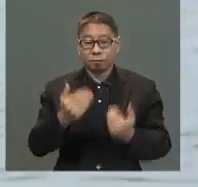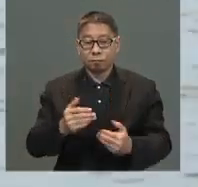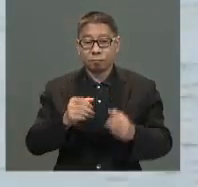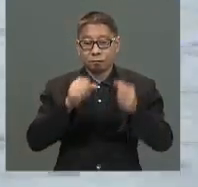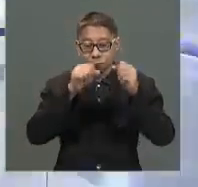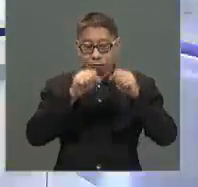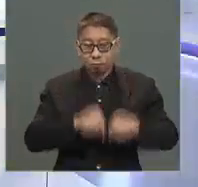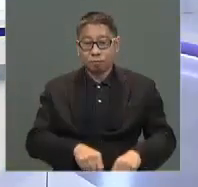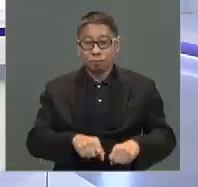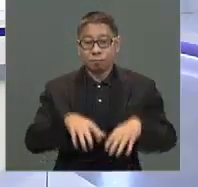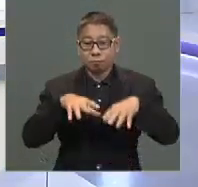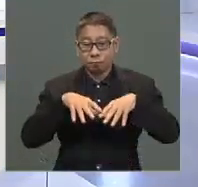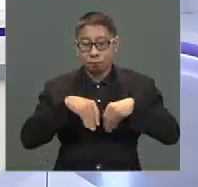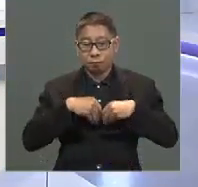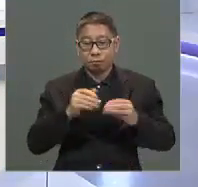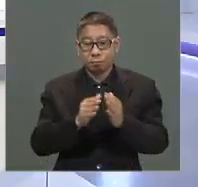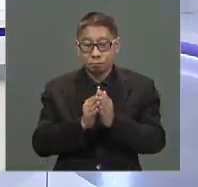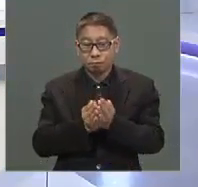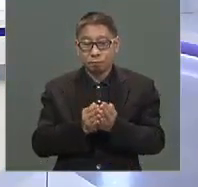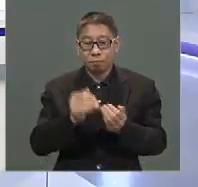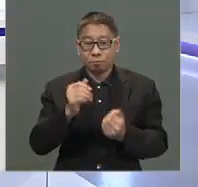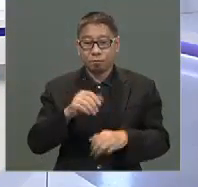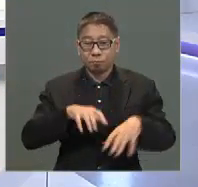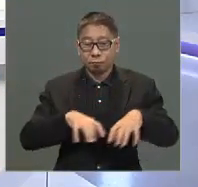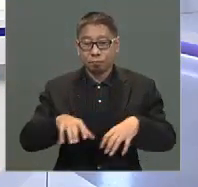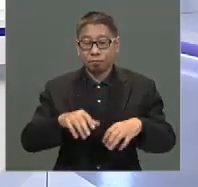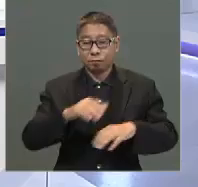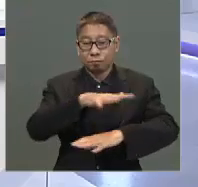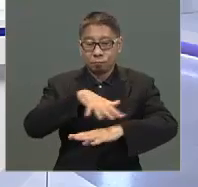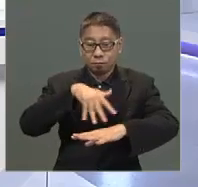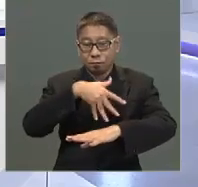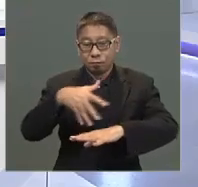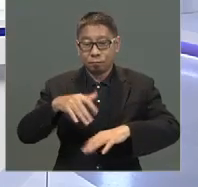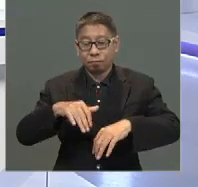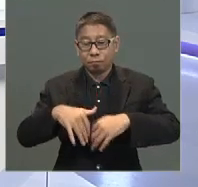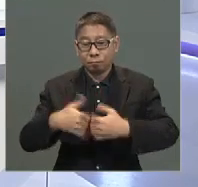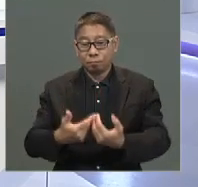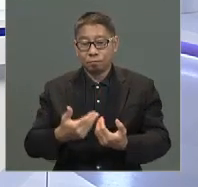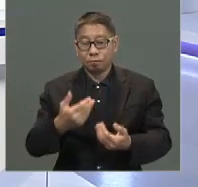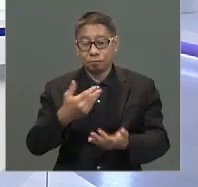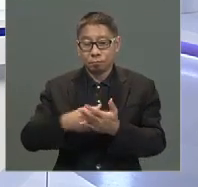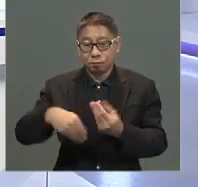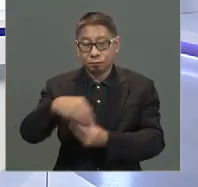าตกลงแล้วหอยเนี่ยจะเป็นอย่างไรการบริหารจัดการในพื้นที่จะเป็นอย่างไรเพราะมูลค่าของเศรษฐกิจนั้นสูงมากนะฮะ